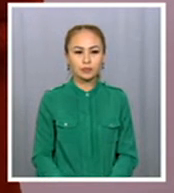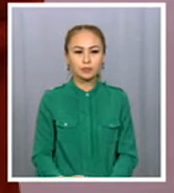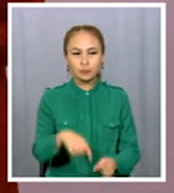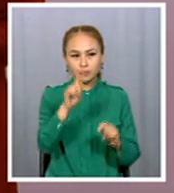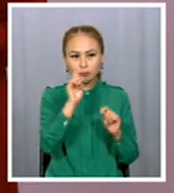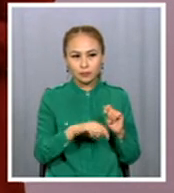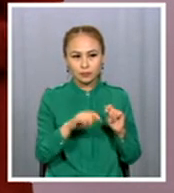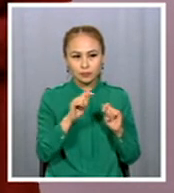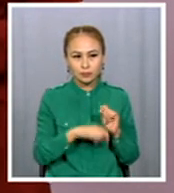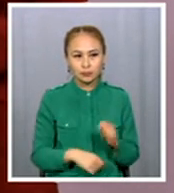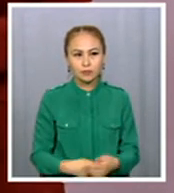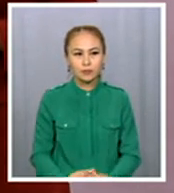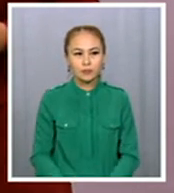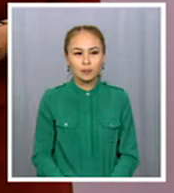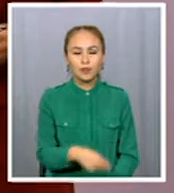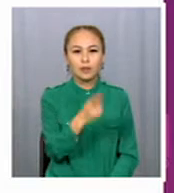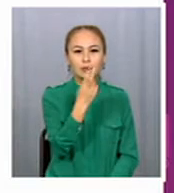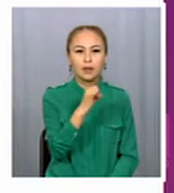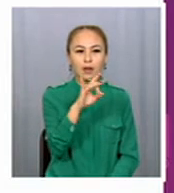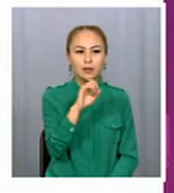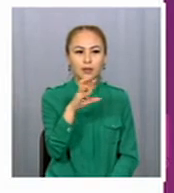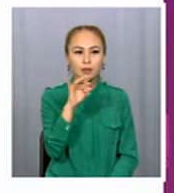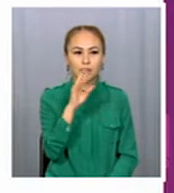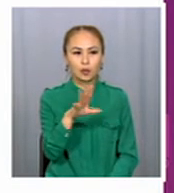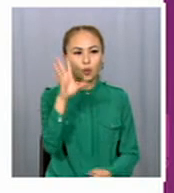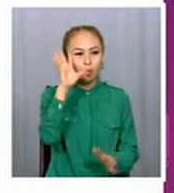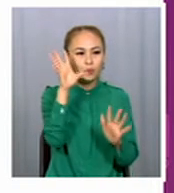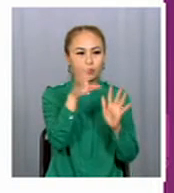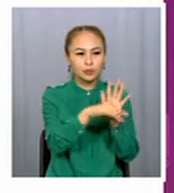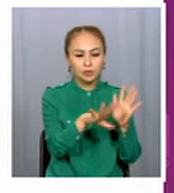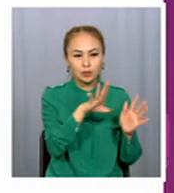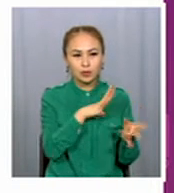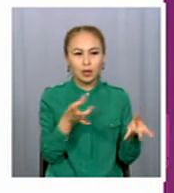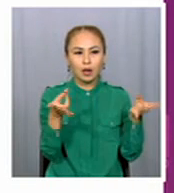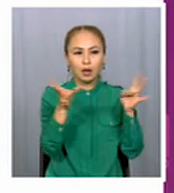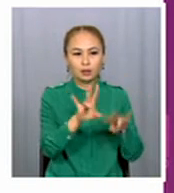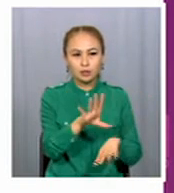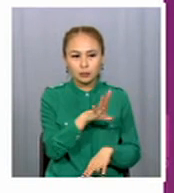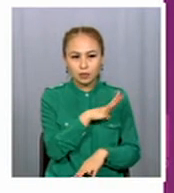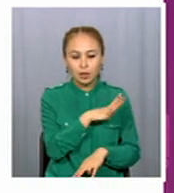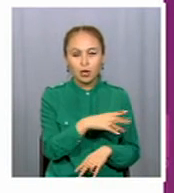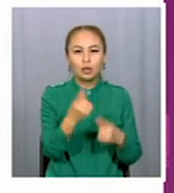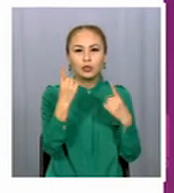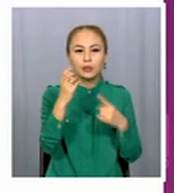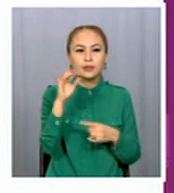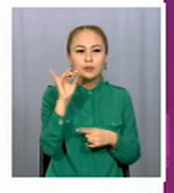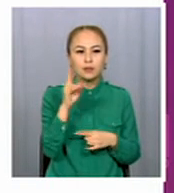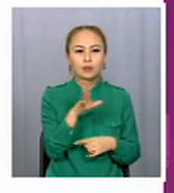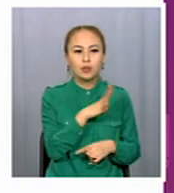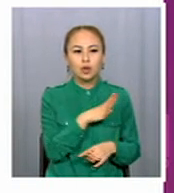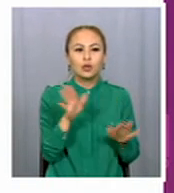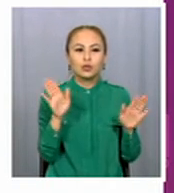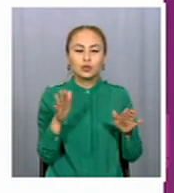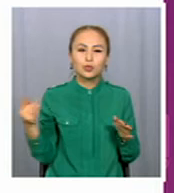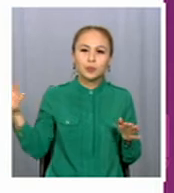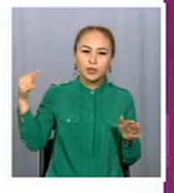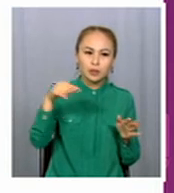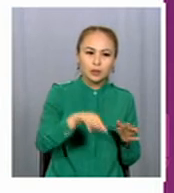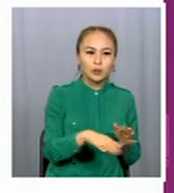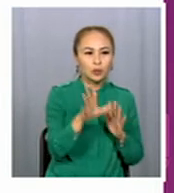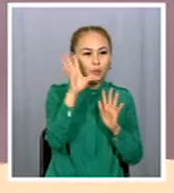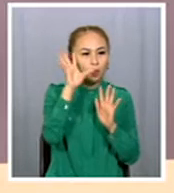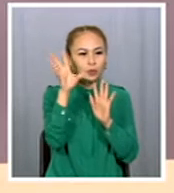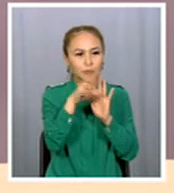Тексереміз. Дара етістіктер қонды, қалды болса, күрделі етістіктер ұшып